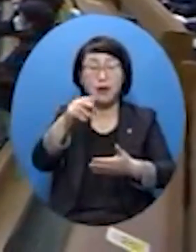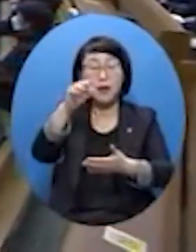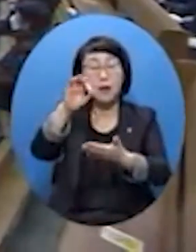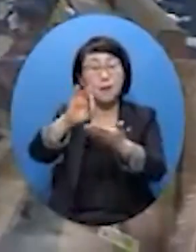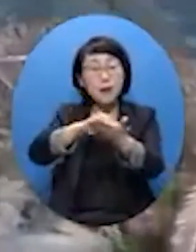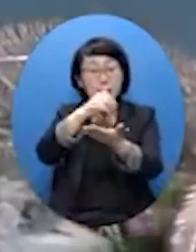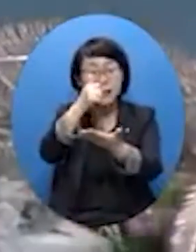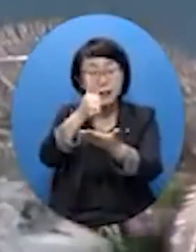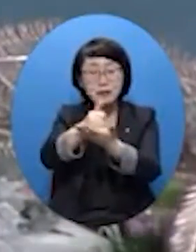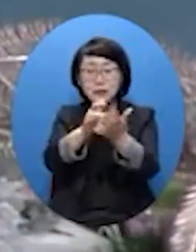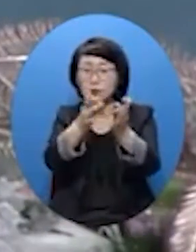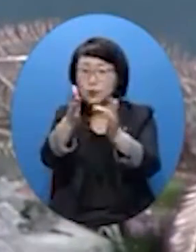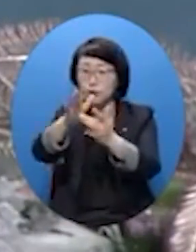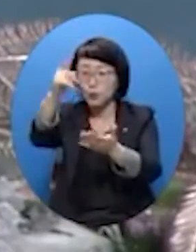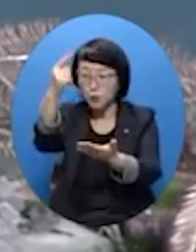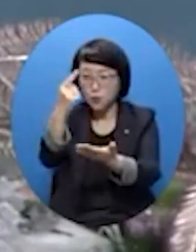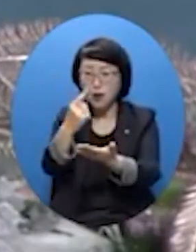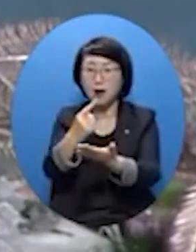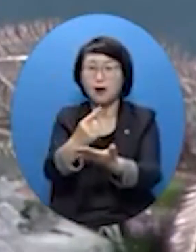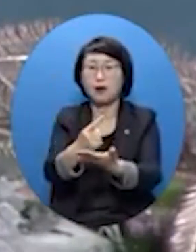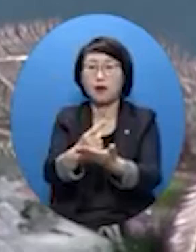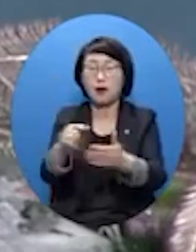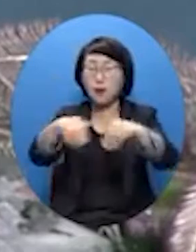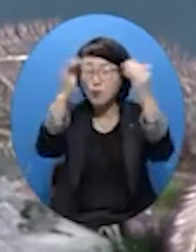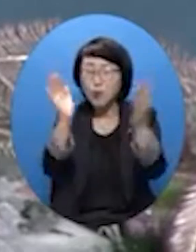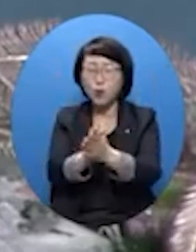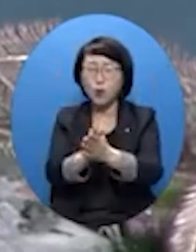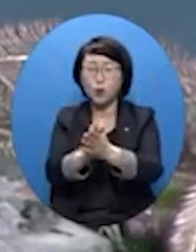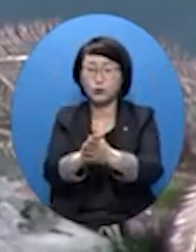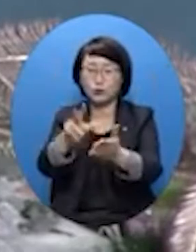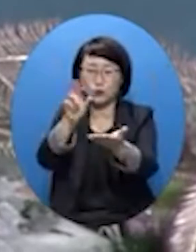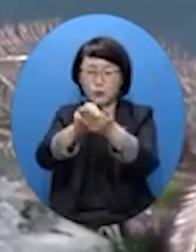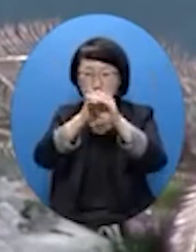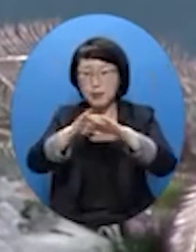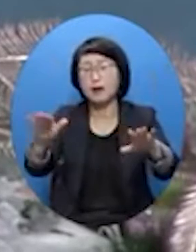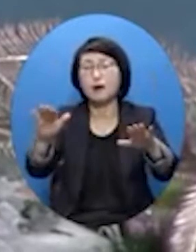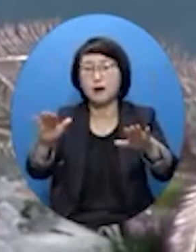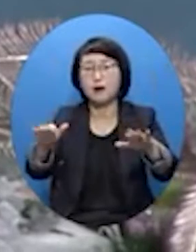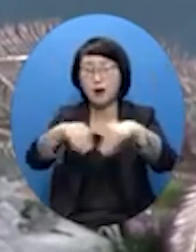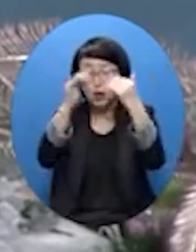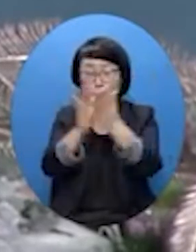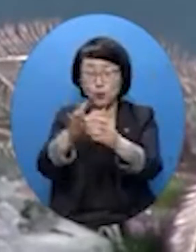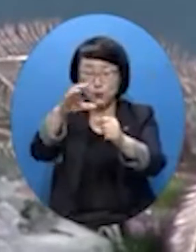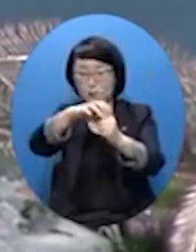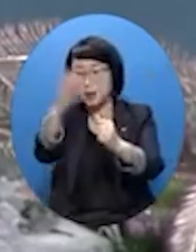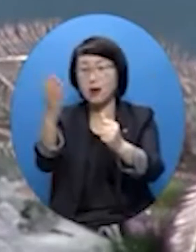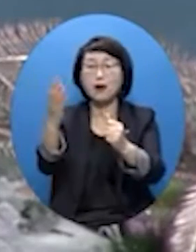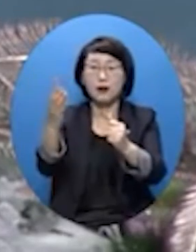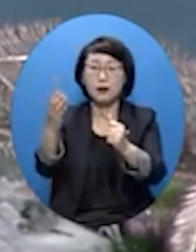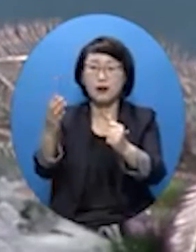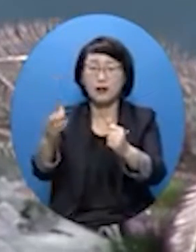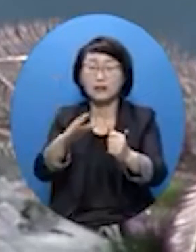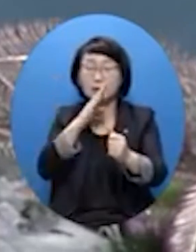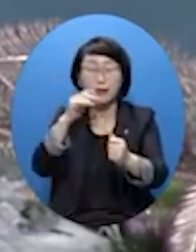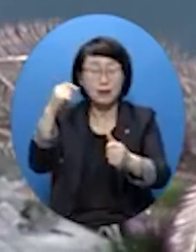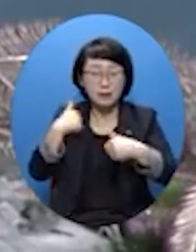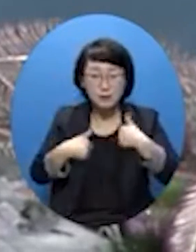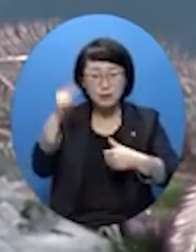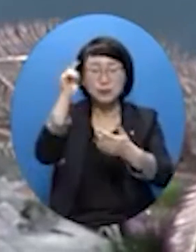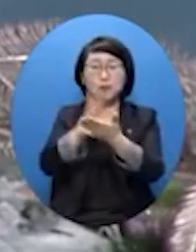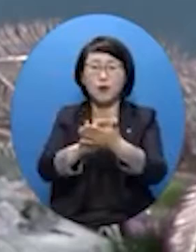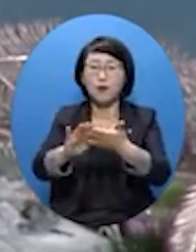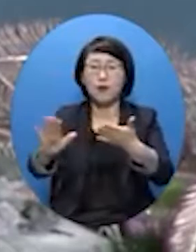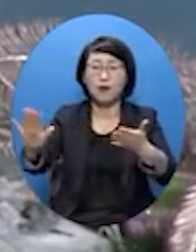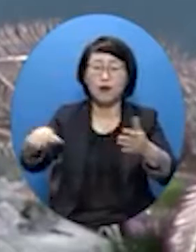메시아 예수 그리스도께서 오시면 우리의 모든 멍에를 꺾어주시고 모든 결박을 풀어주시고 참된 기쁨과